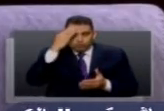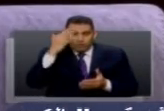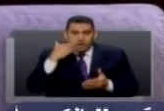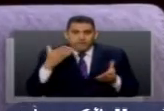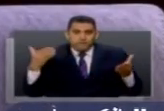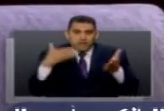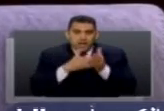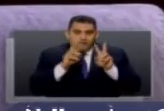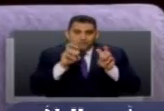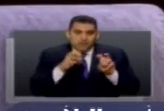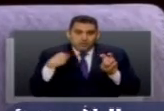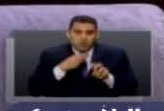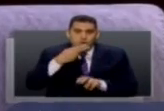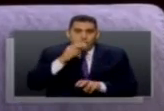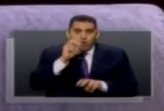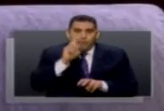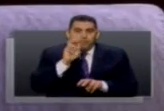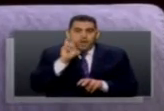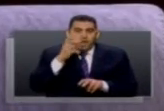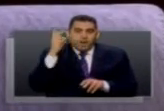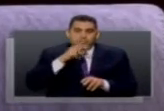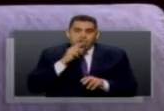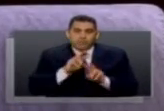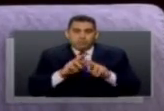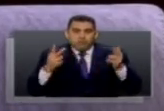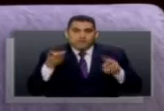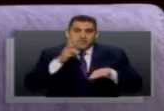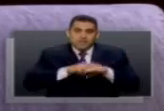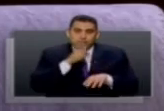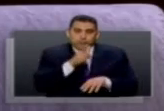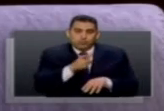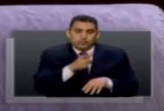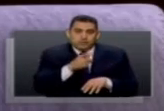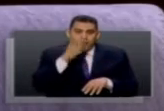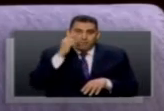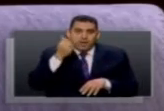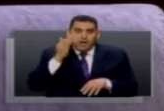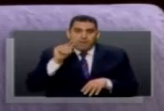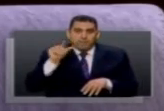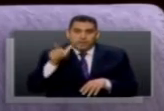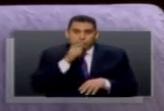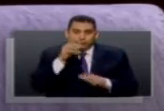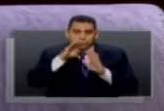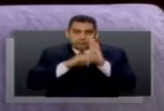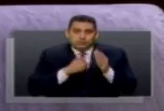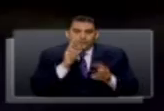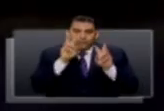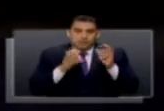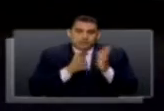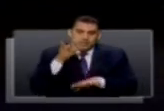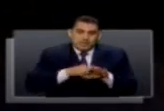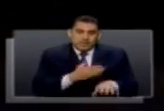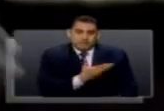معيض زاويه اخرى وراي اخر ومبرر اخر طرحه احمد في تقريره نلتقي بعد